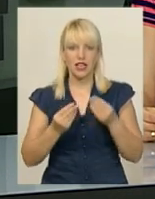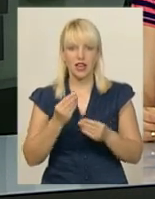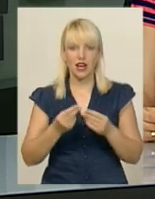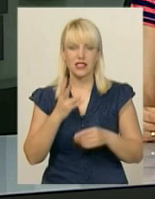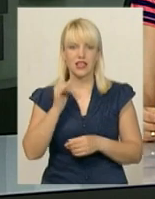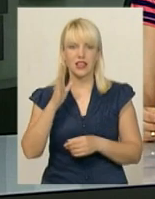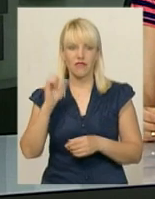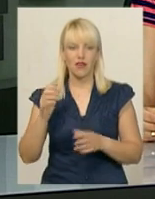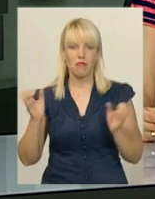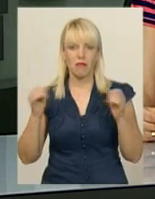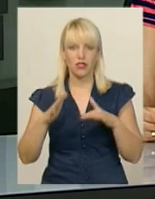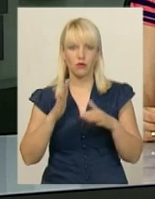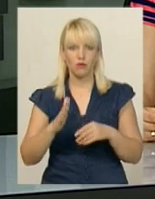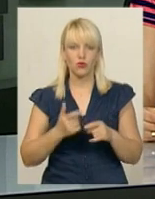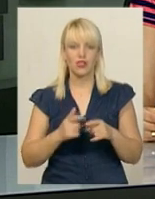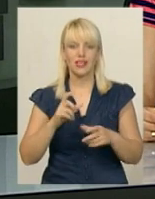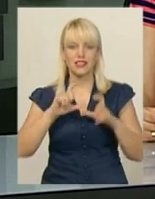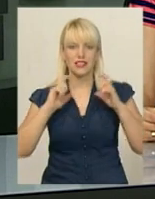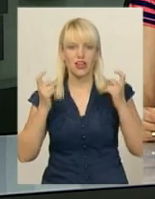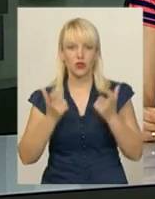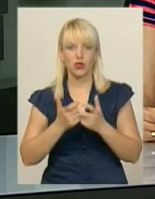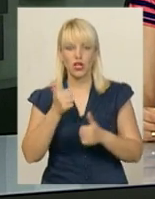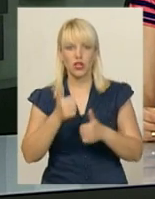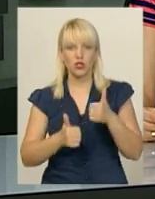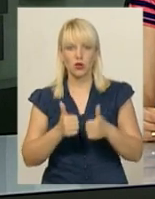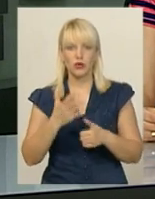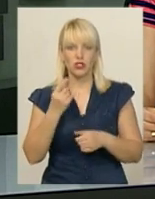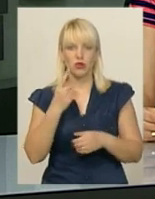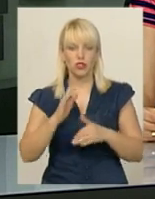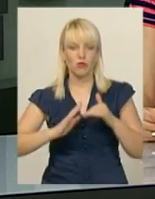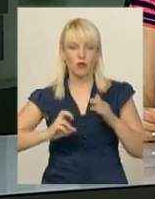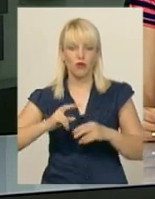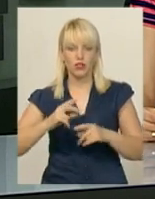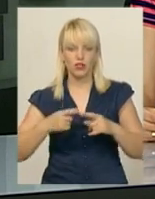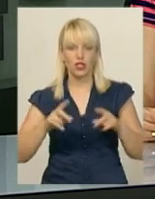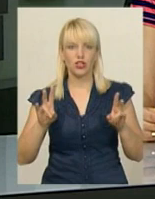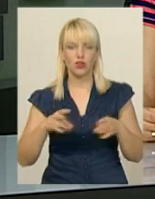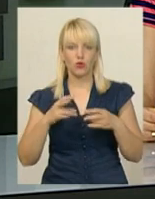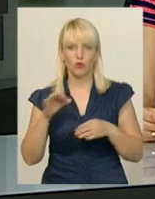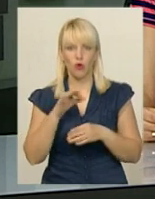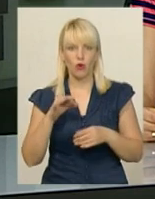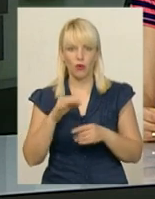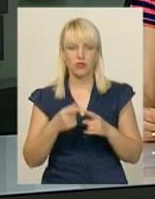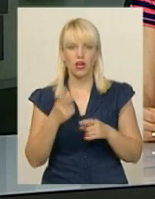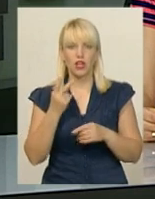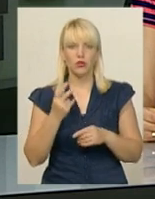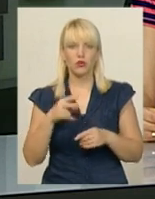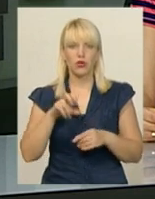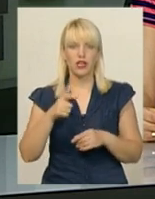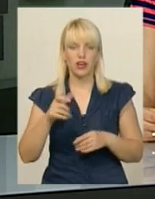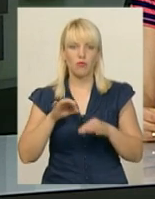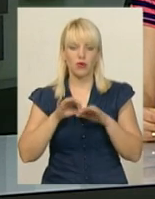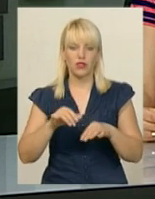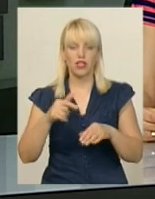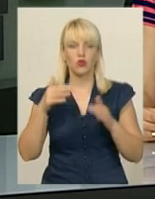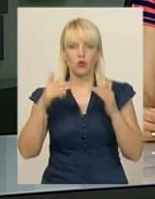2 червня на стадіоні суперника. Ще один професійний клуб області – Хмельницьке Поділля – чергову зустріч у другій лізі проведе цієї суботи